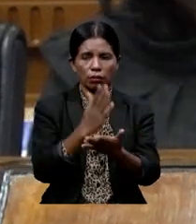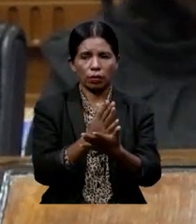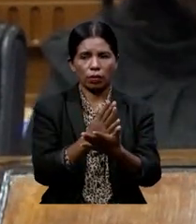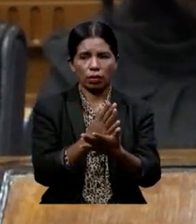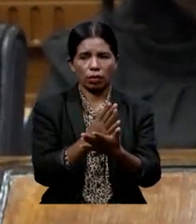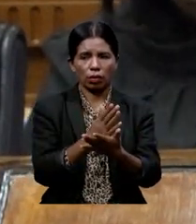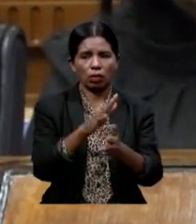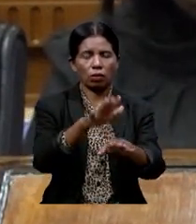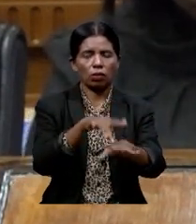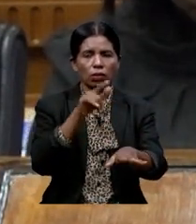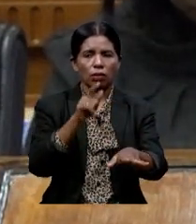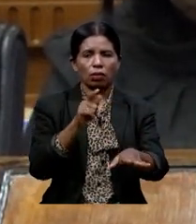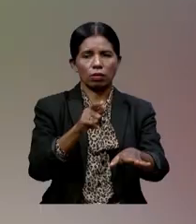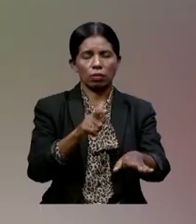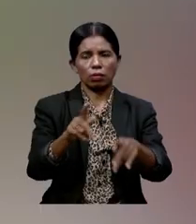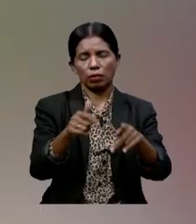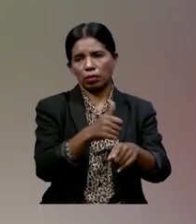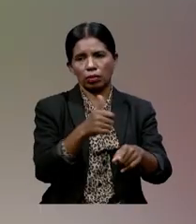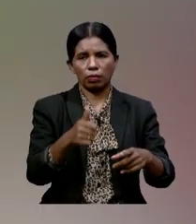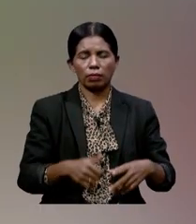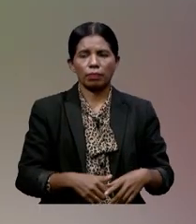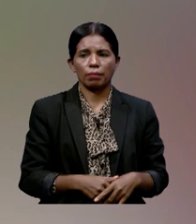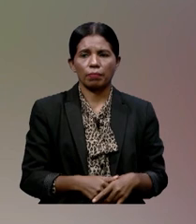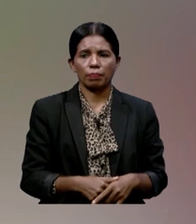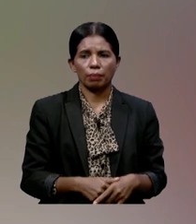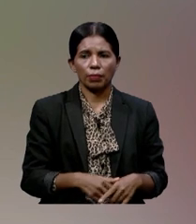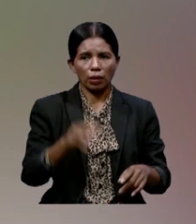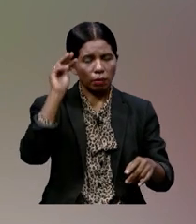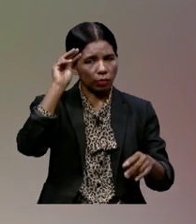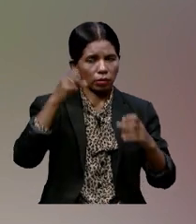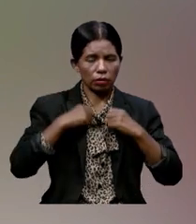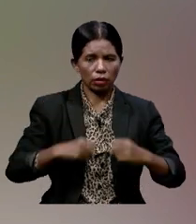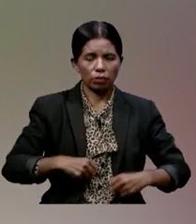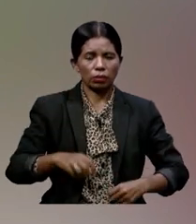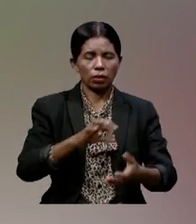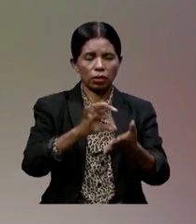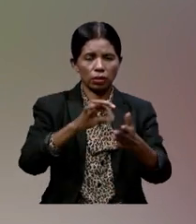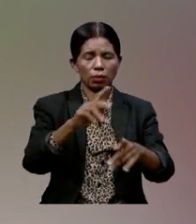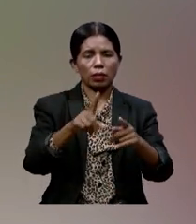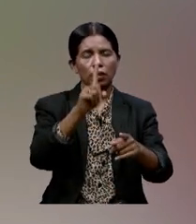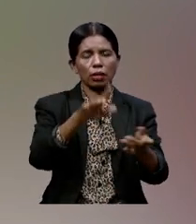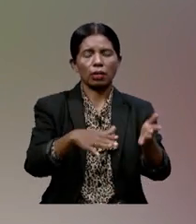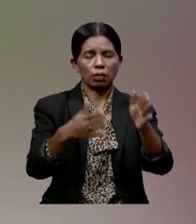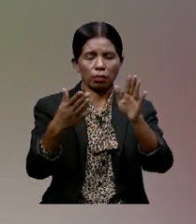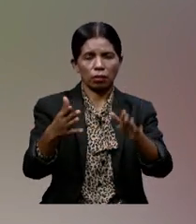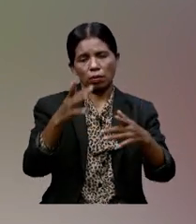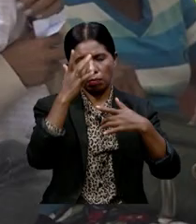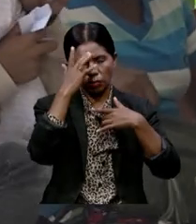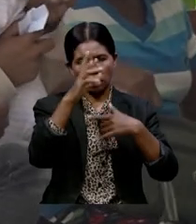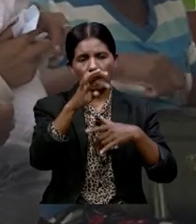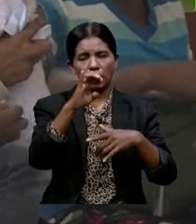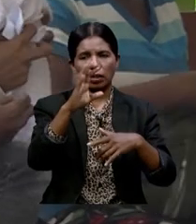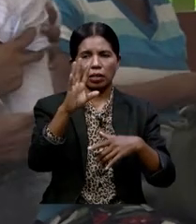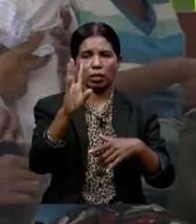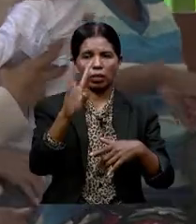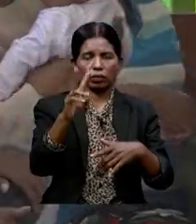atu transmissão ba ia parte relevante ser selo. Ministério Saúde resista ona emanain ida mate o virus raiva no dadaun